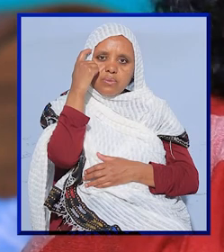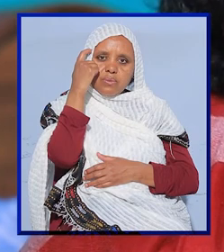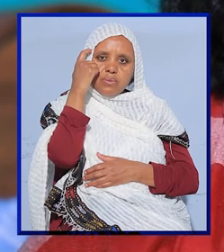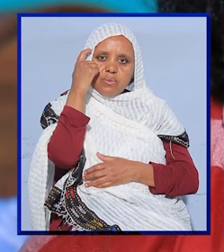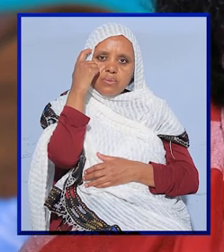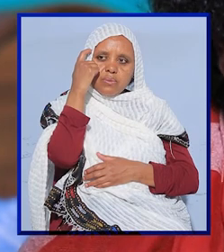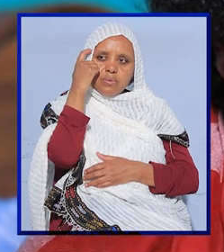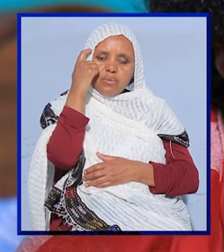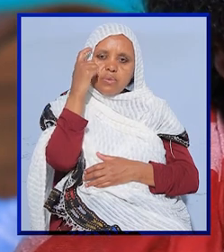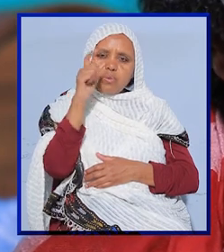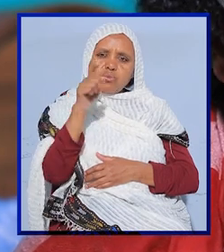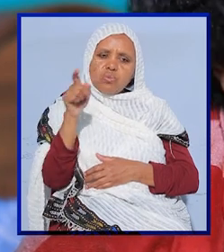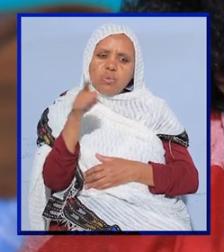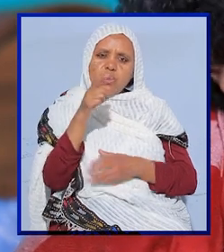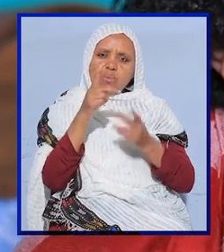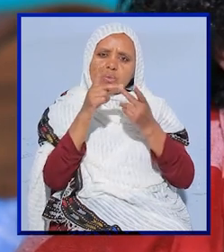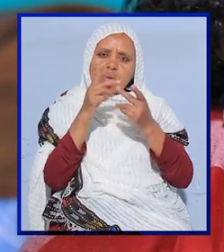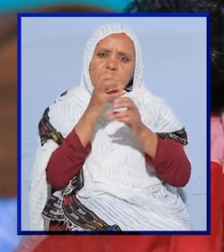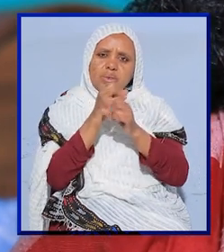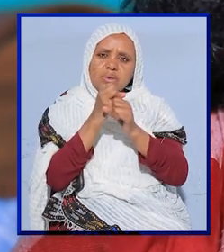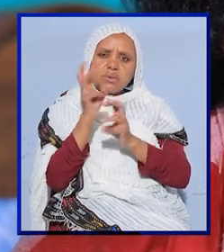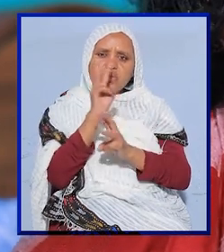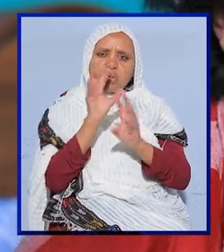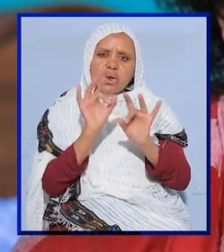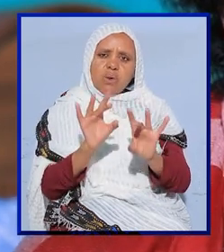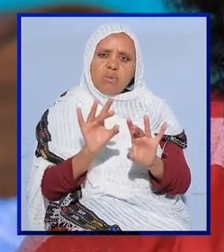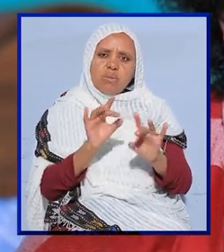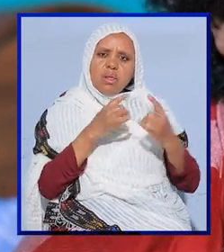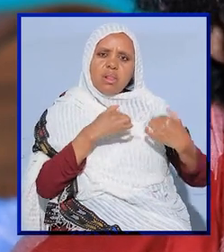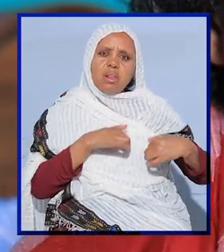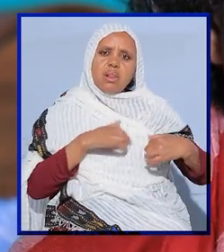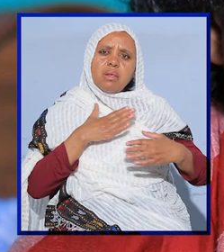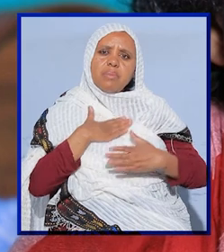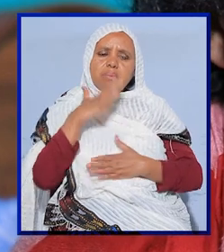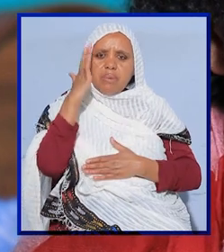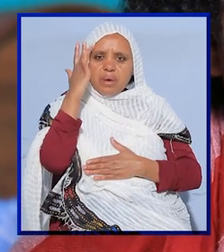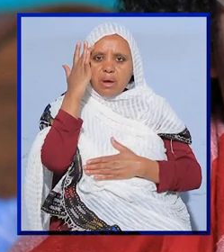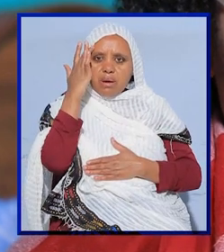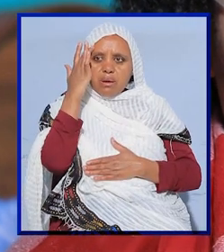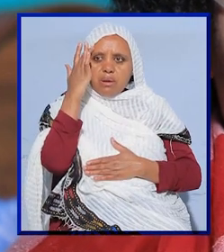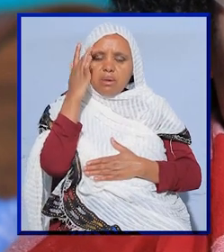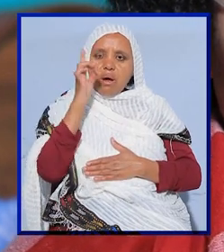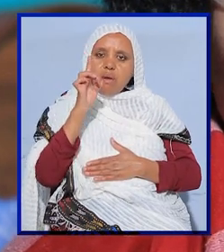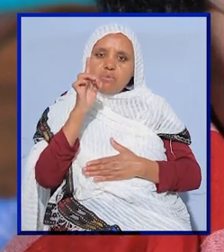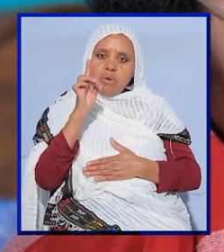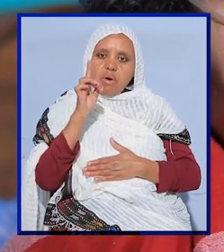እሱ የሆነ ቦታ እንኳ ቤት ልኝ ችግር የለው። ልቤም ያመኛል። ልቤ አንዷ ቬን